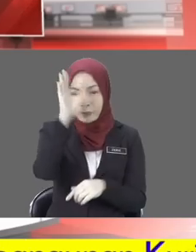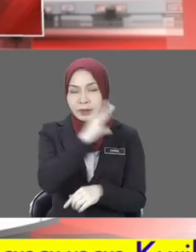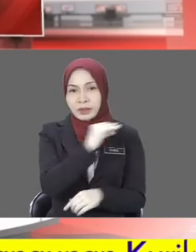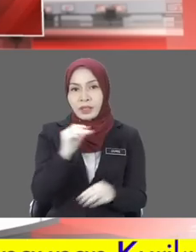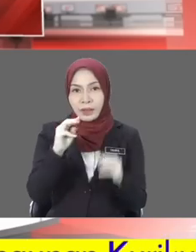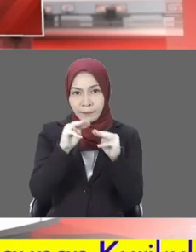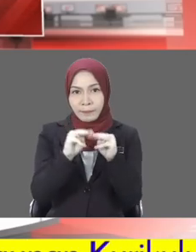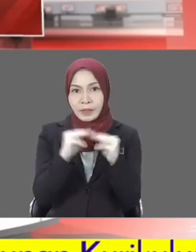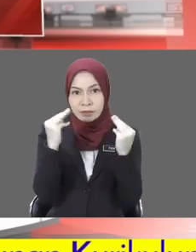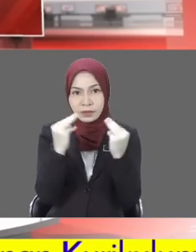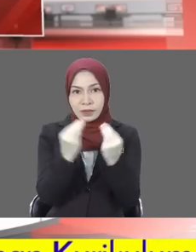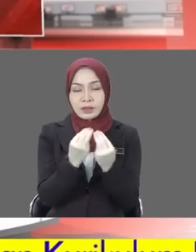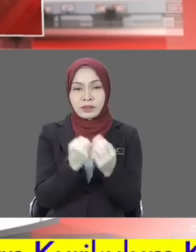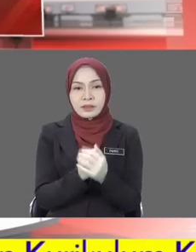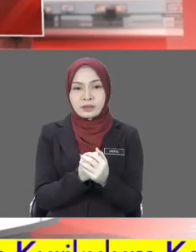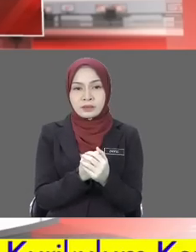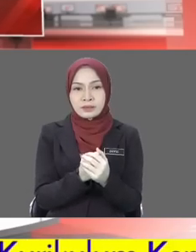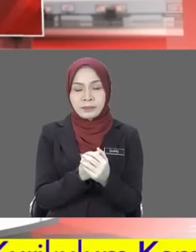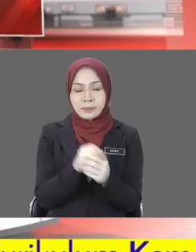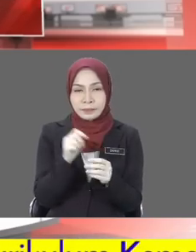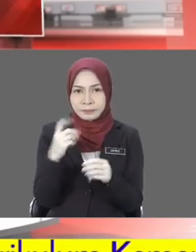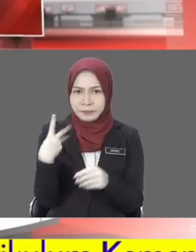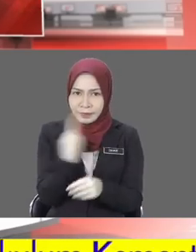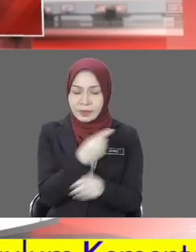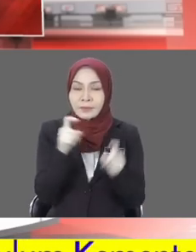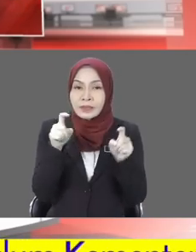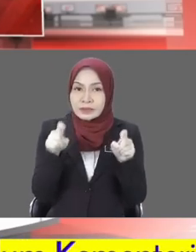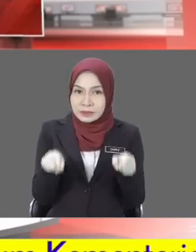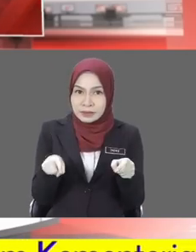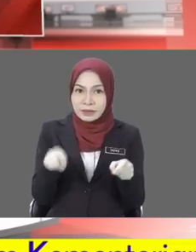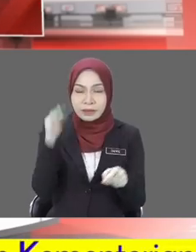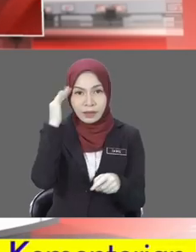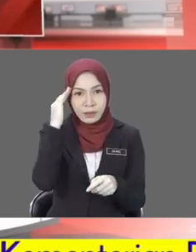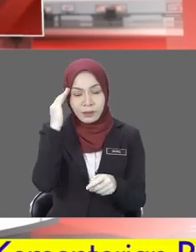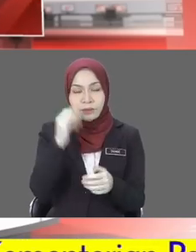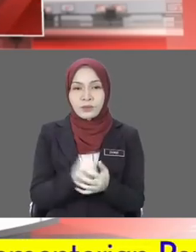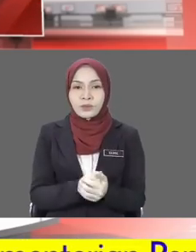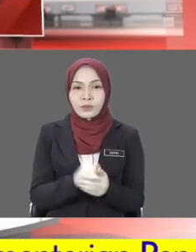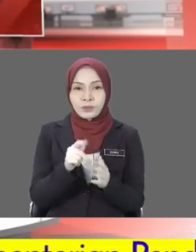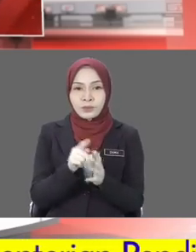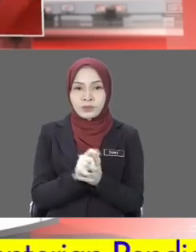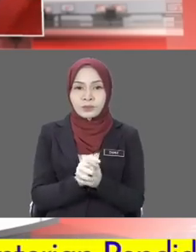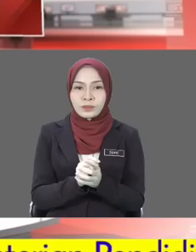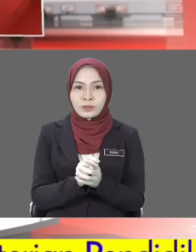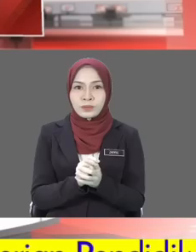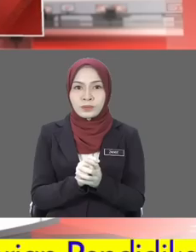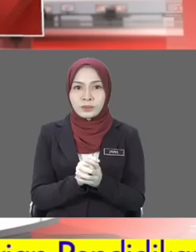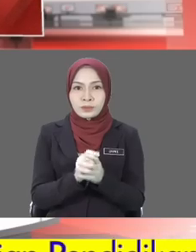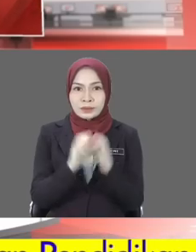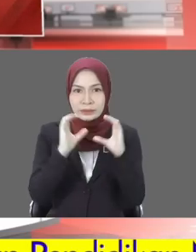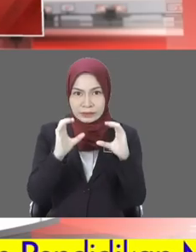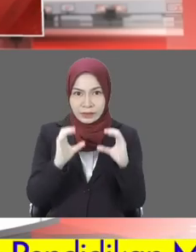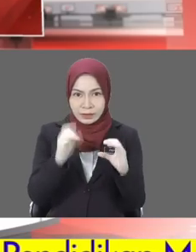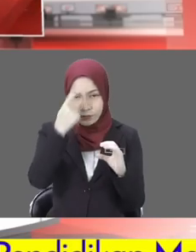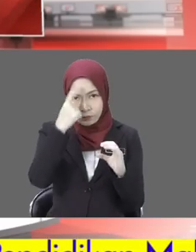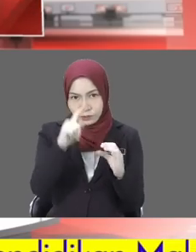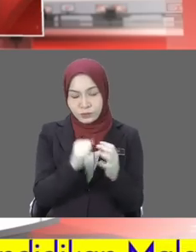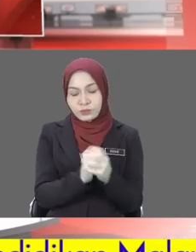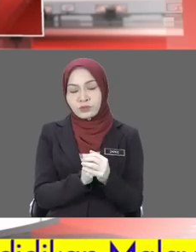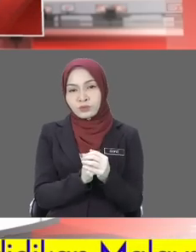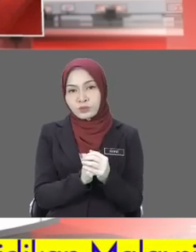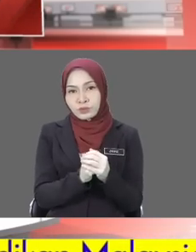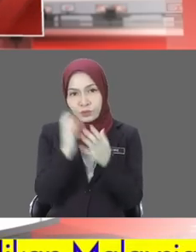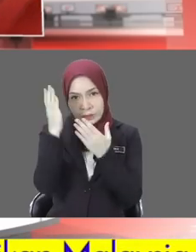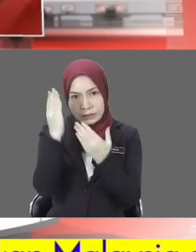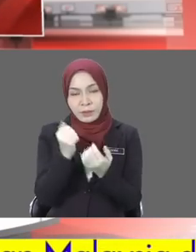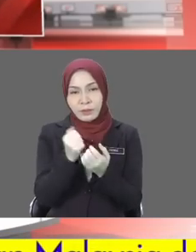bias ini dan peranan kita semua amat penting kurikulum pendidikan kesehatan perlu disambut di